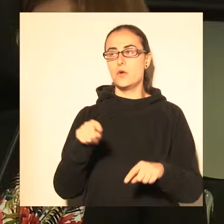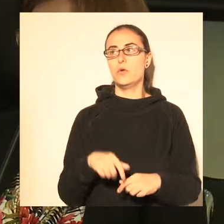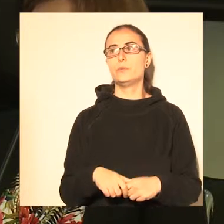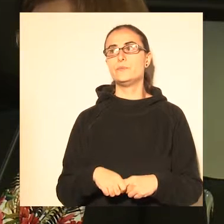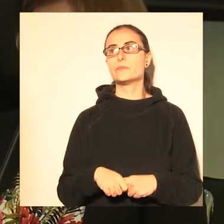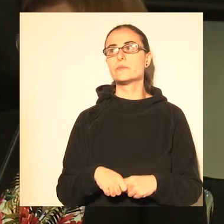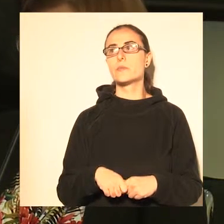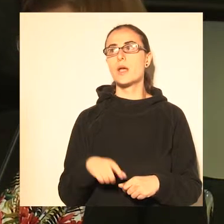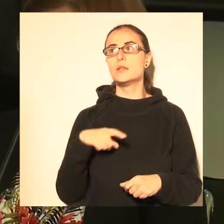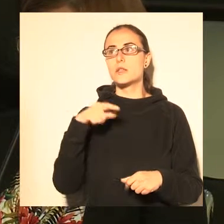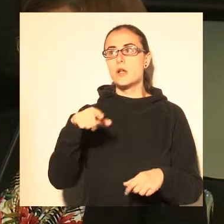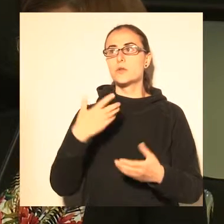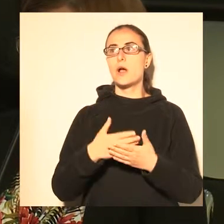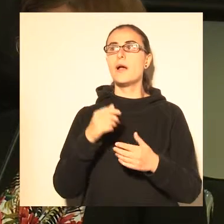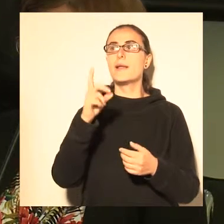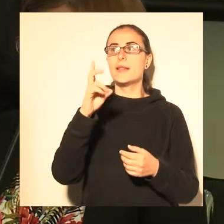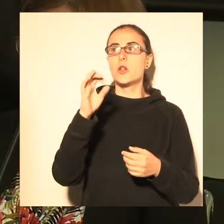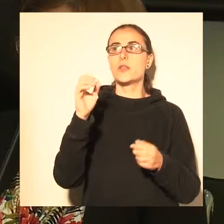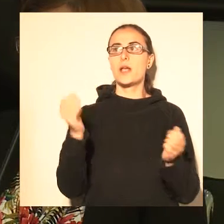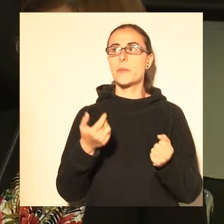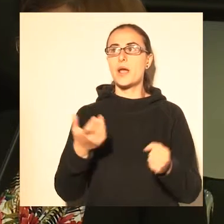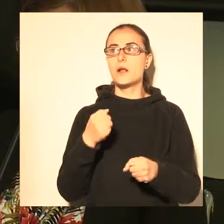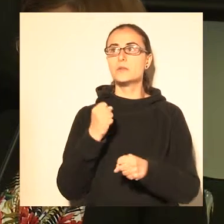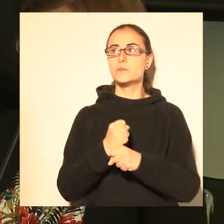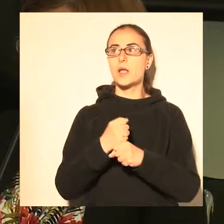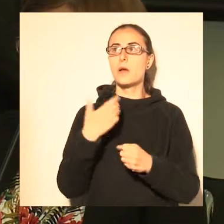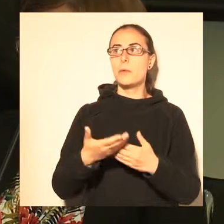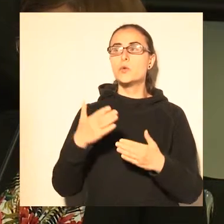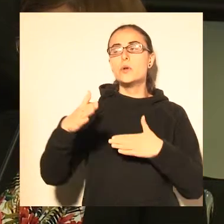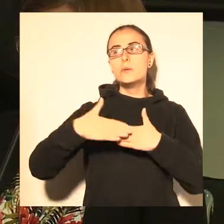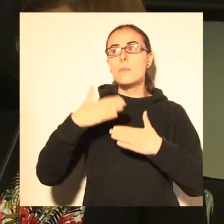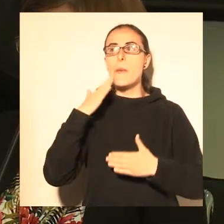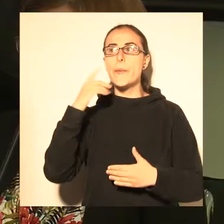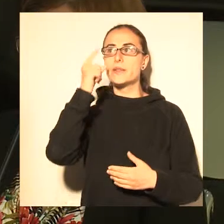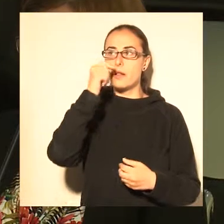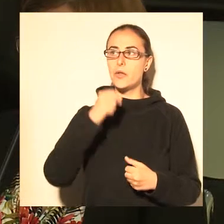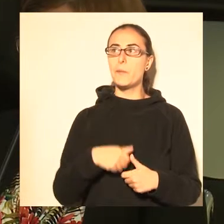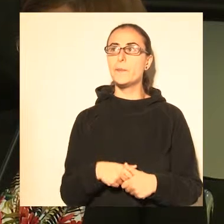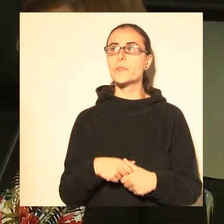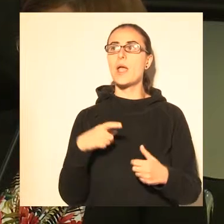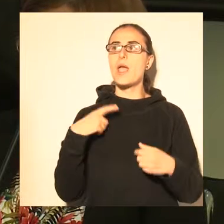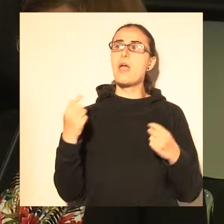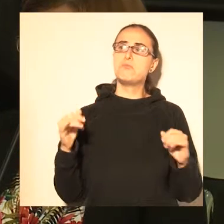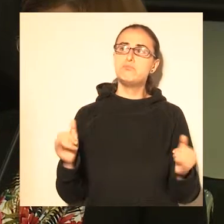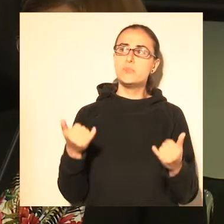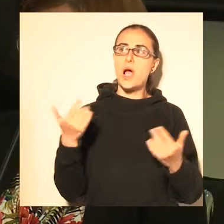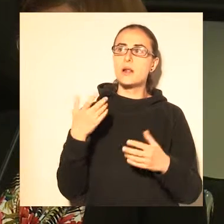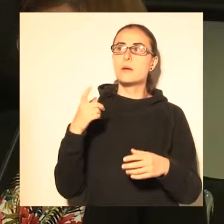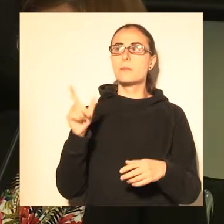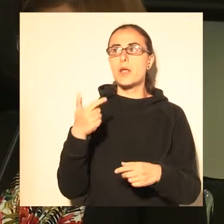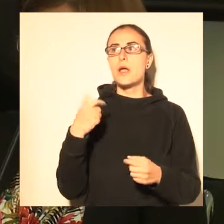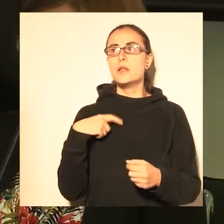și o facem și noi aici ergoterapie cu recunoașterea mediului înconjurător tata mama avem și o